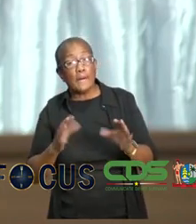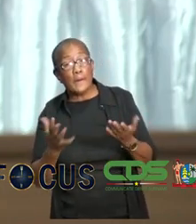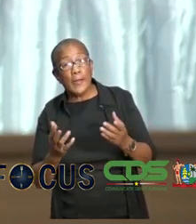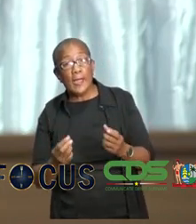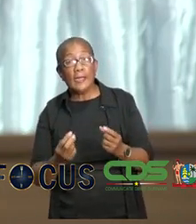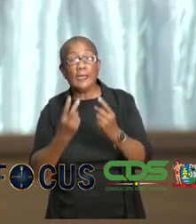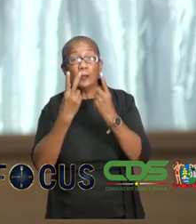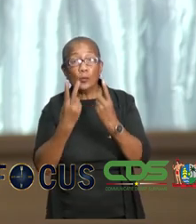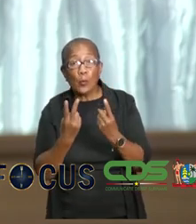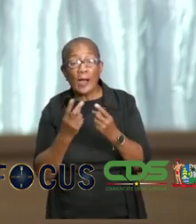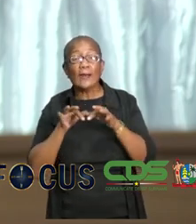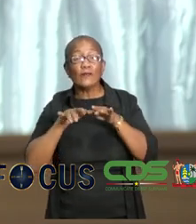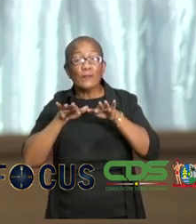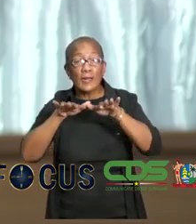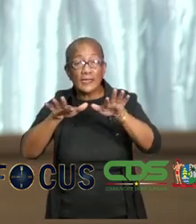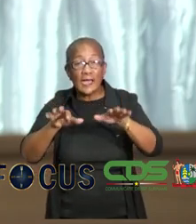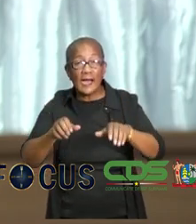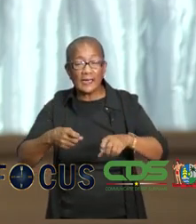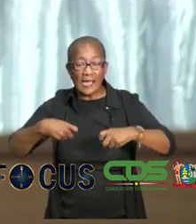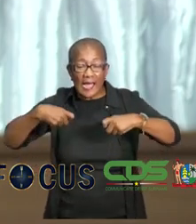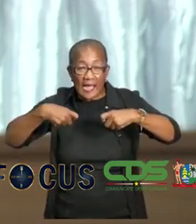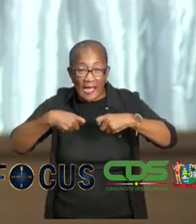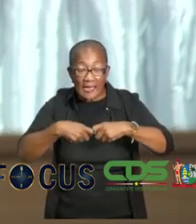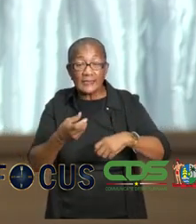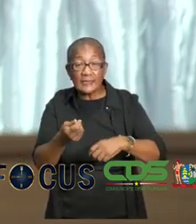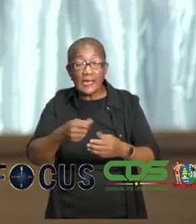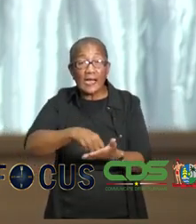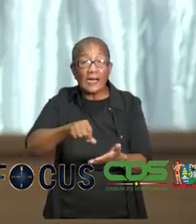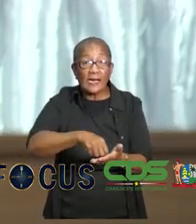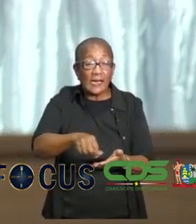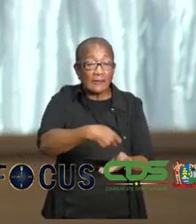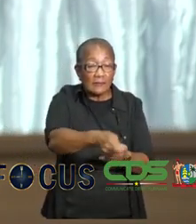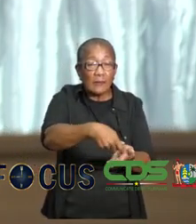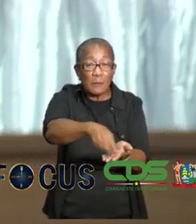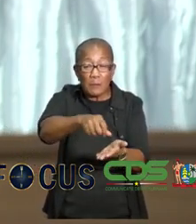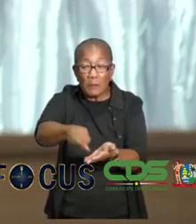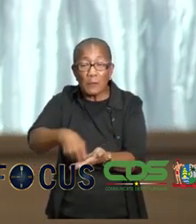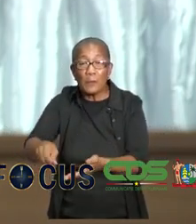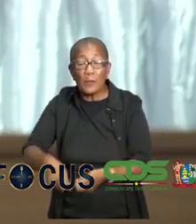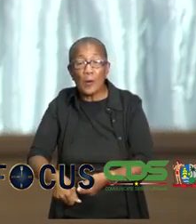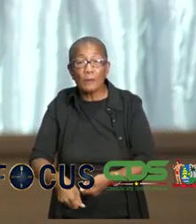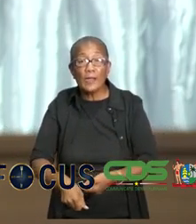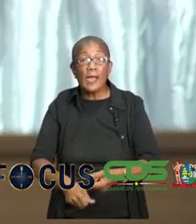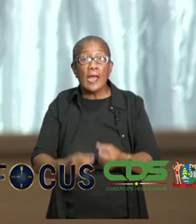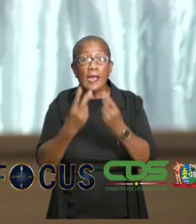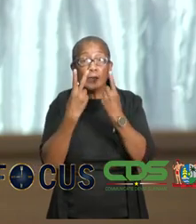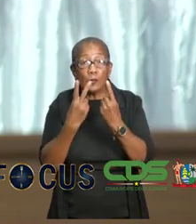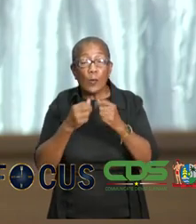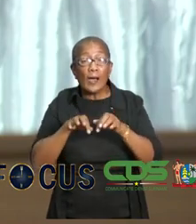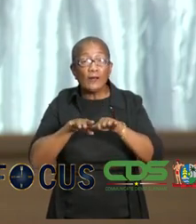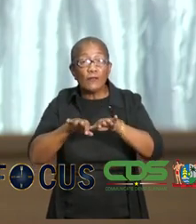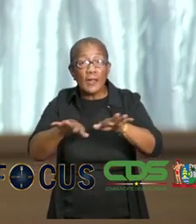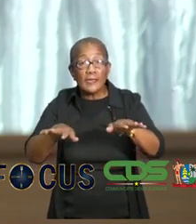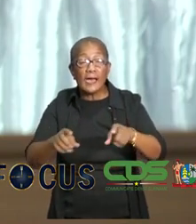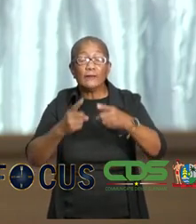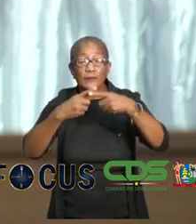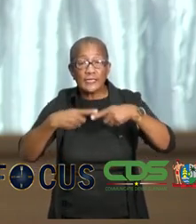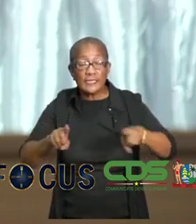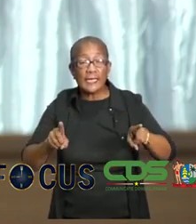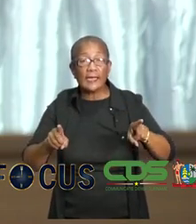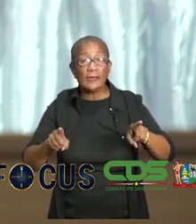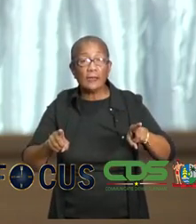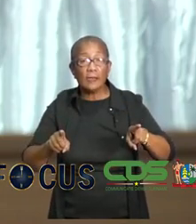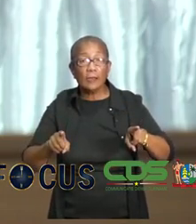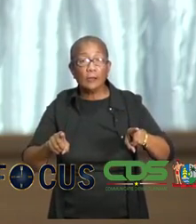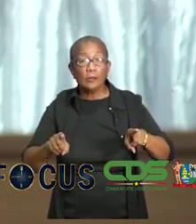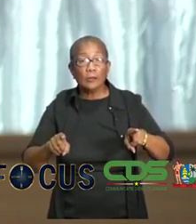12 miljard extra geld in de maatschappij gepompt. En die 12 miljard is het verschil